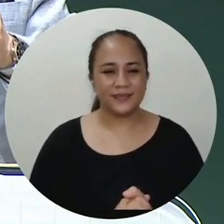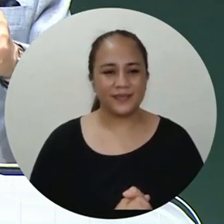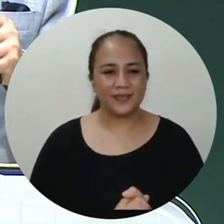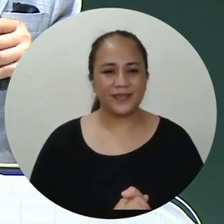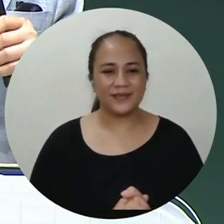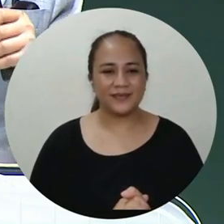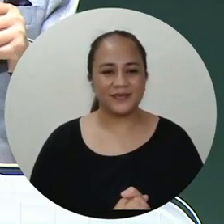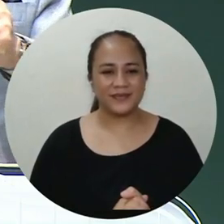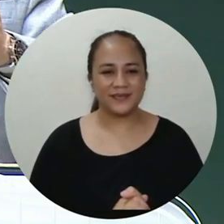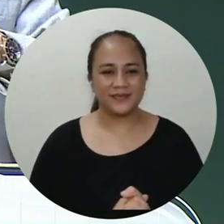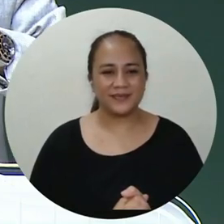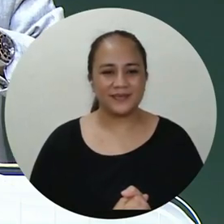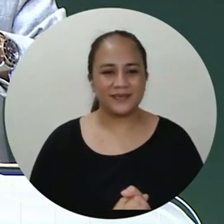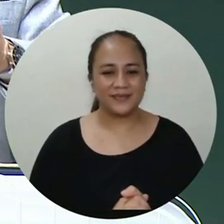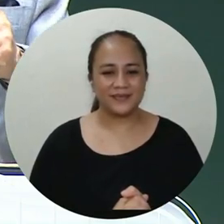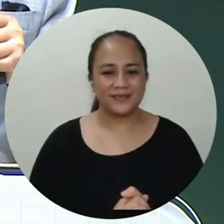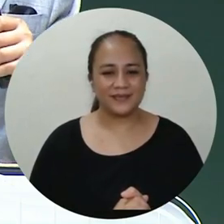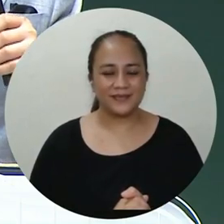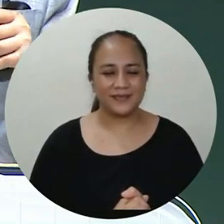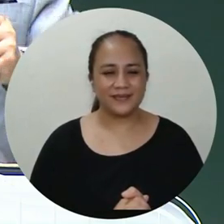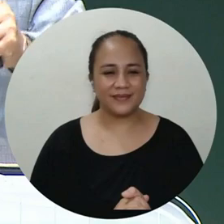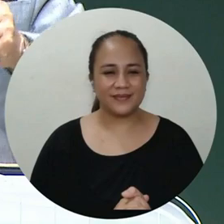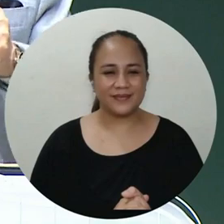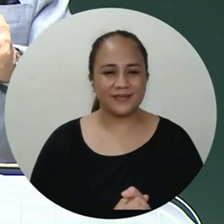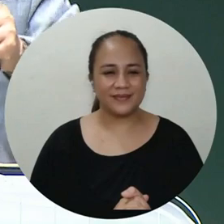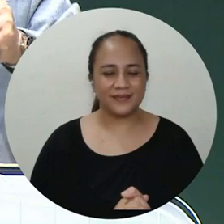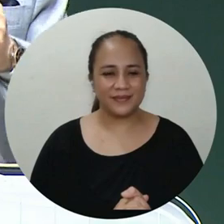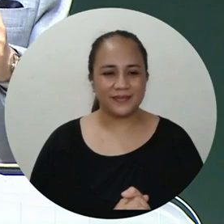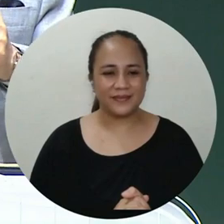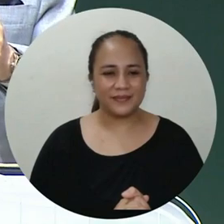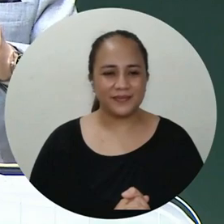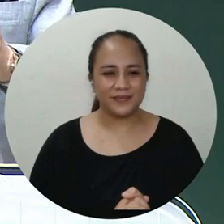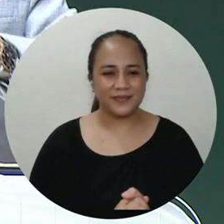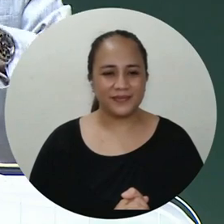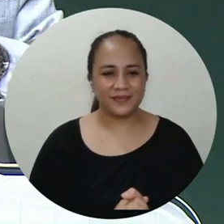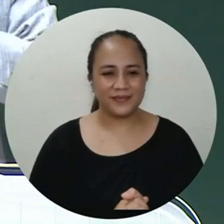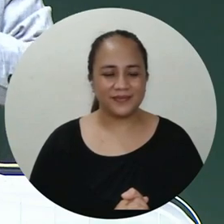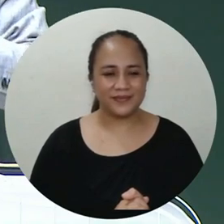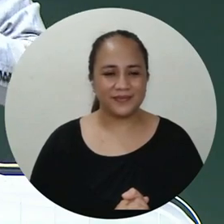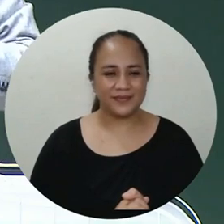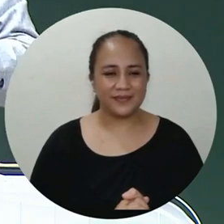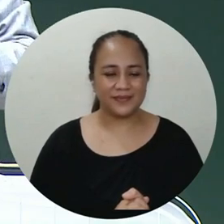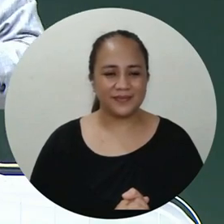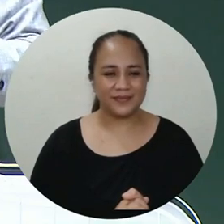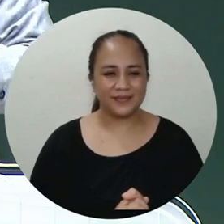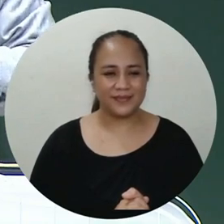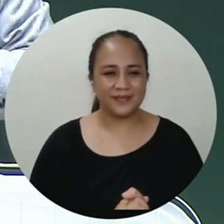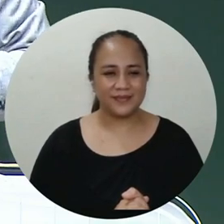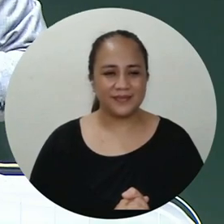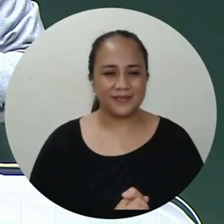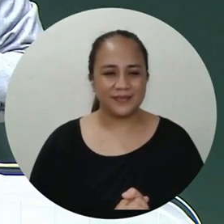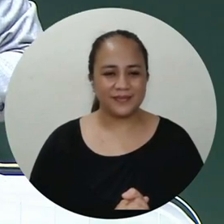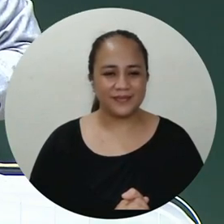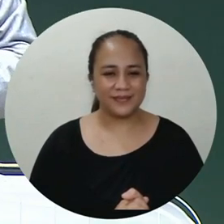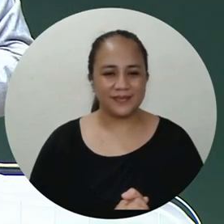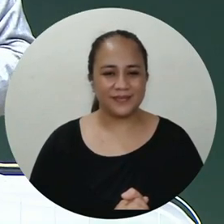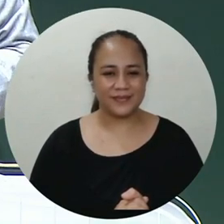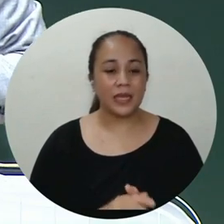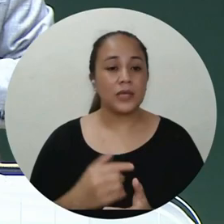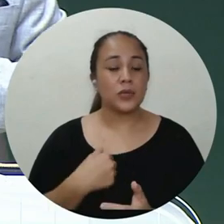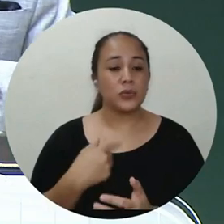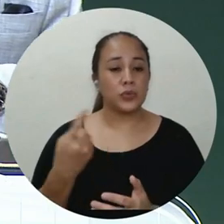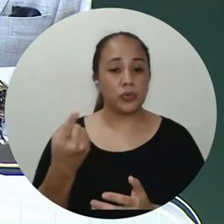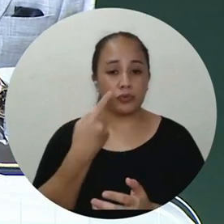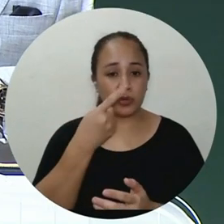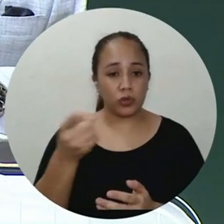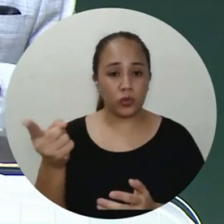합심으로 기도하고 그렇게 또 포럼하고 또 기도하고 포럼하고 이런 식으로 기도를 많이 하세요. And as for you who are